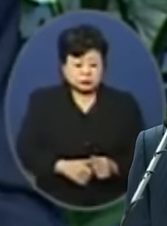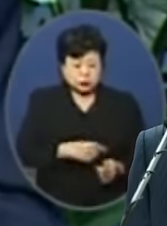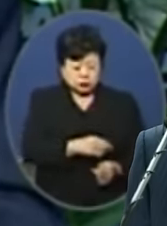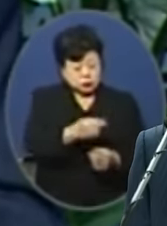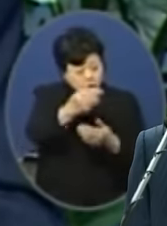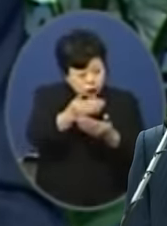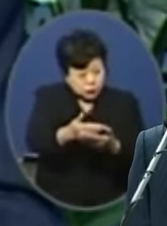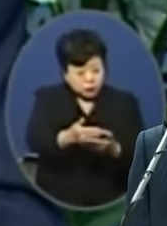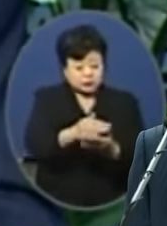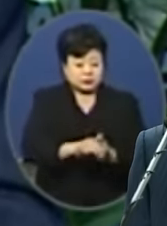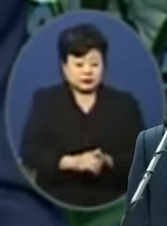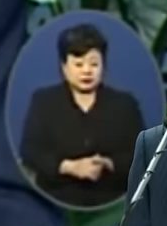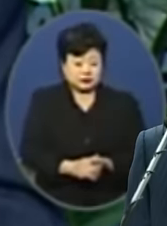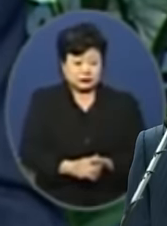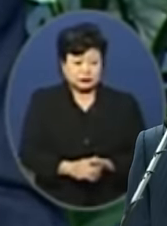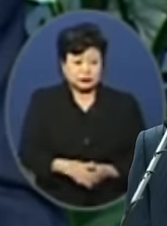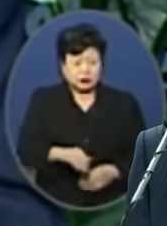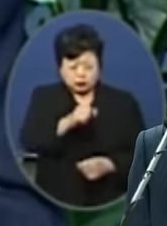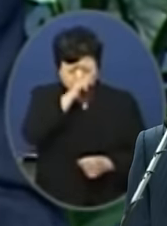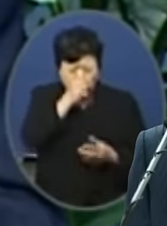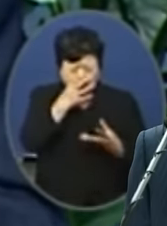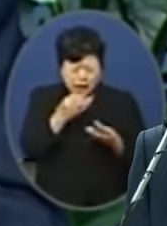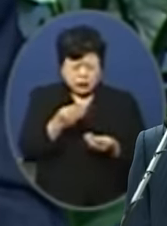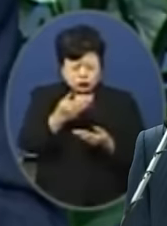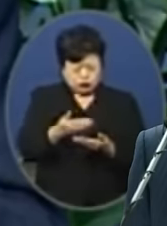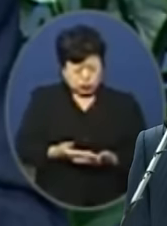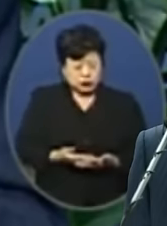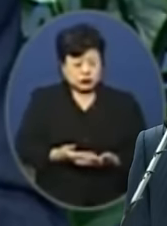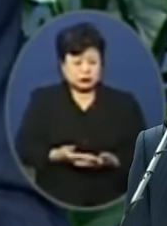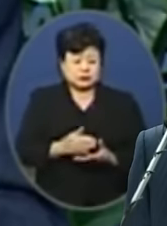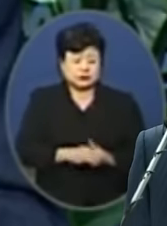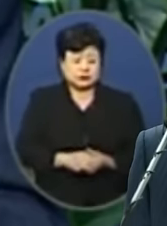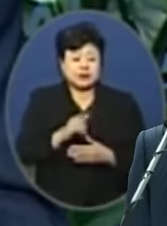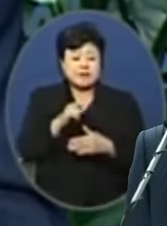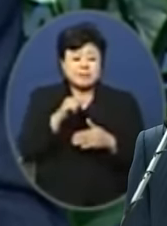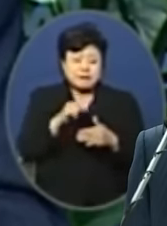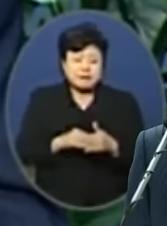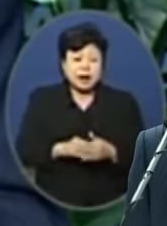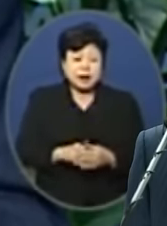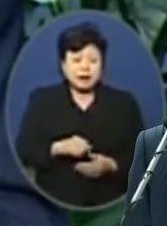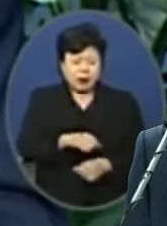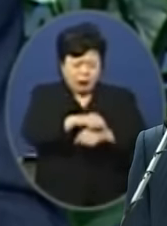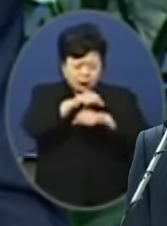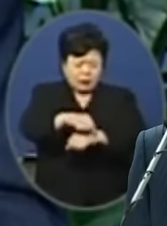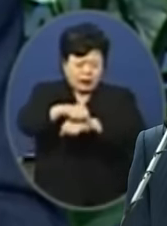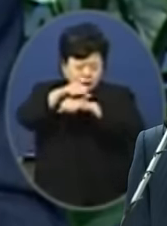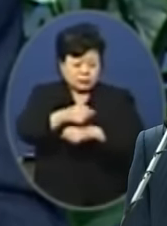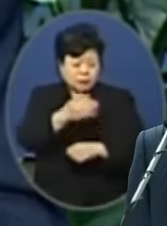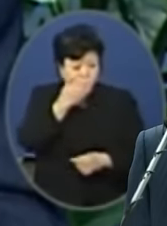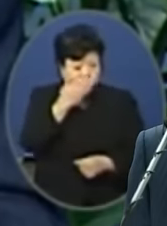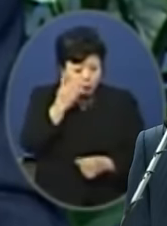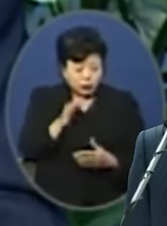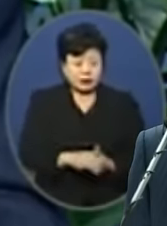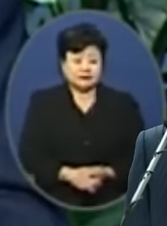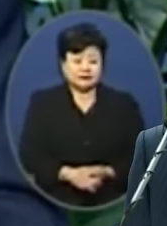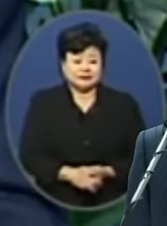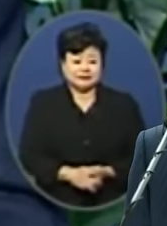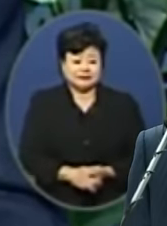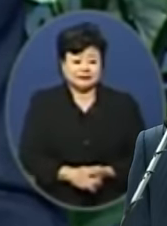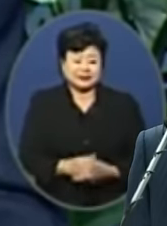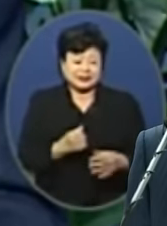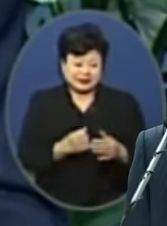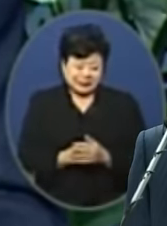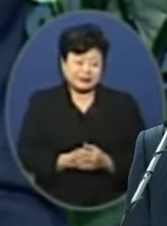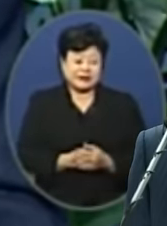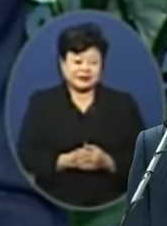절제도 주셨고 뭐 굉장히 많이 주셔서 여기 내 마음의 창고에 가득 채워놓을 수가 있는 것입니다.